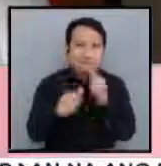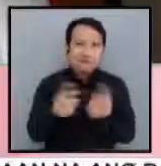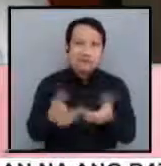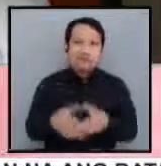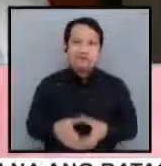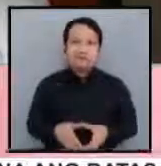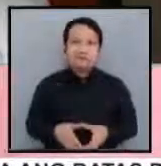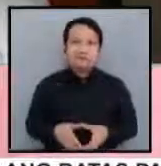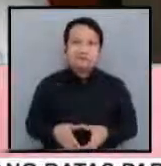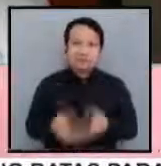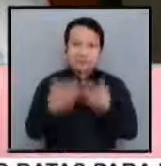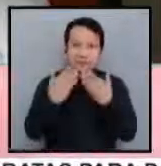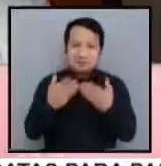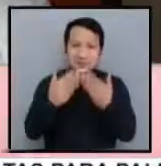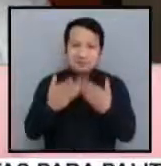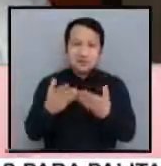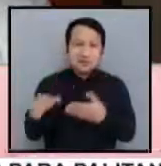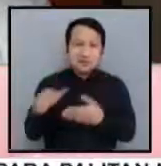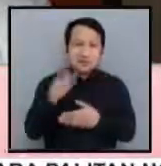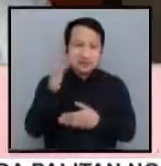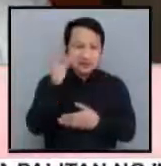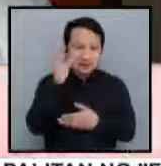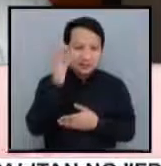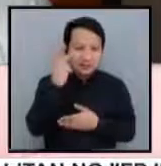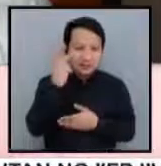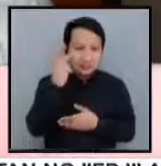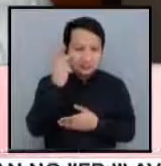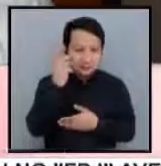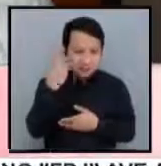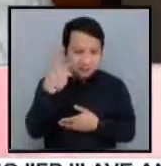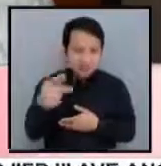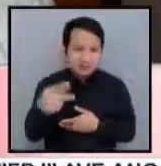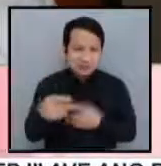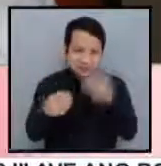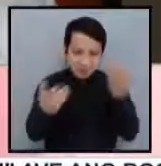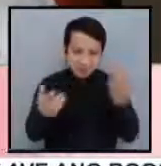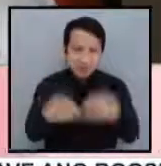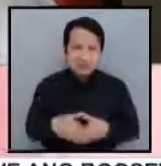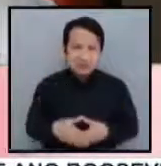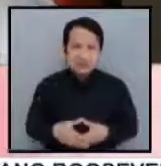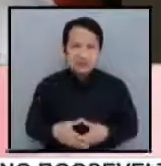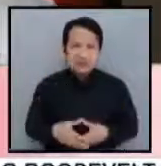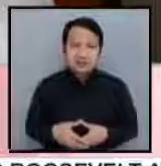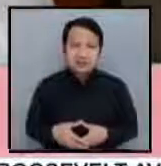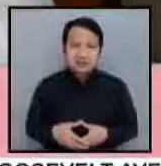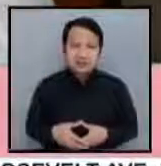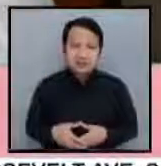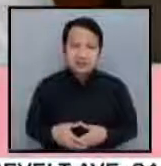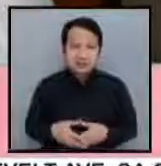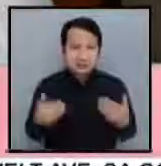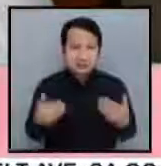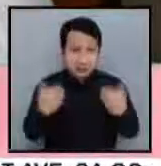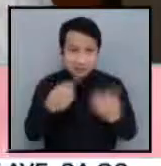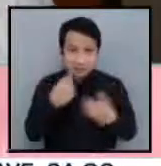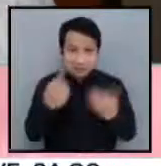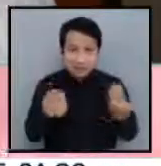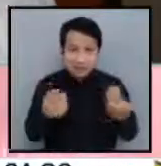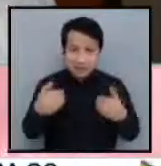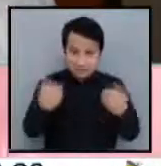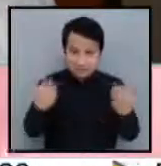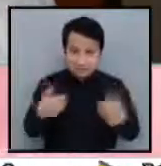Alright, maraming salamat sa iyo, Carla Pataksil. Lagi nga sinasabi ng mga millennial at mga Gen Z, keep on